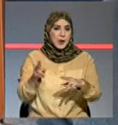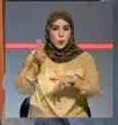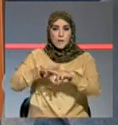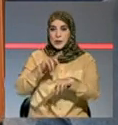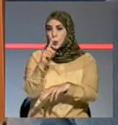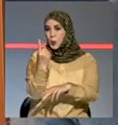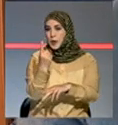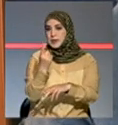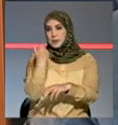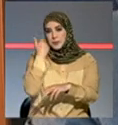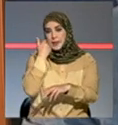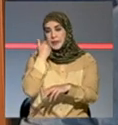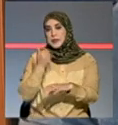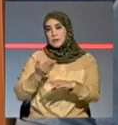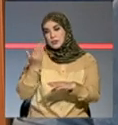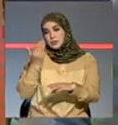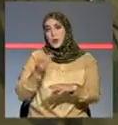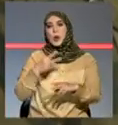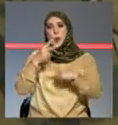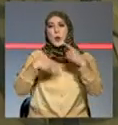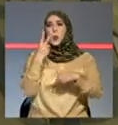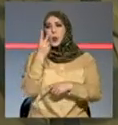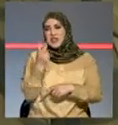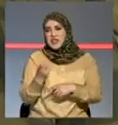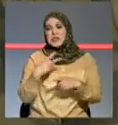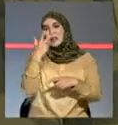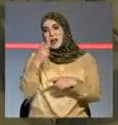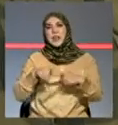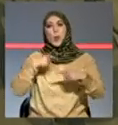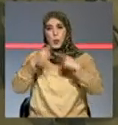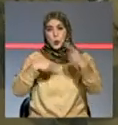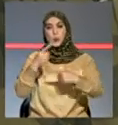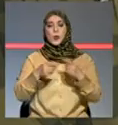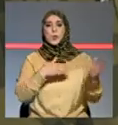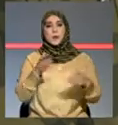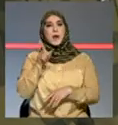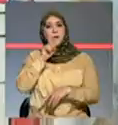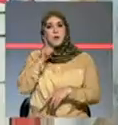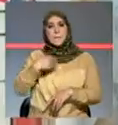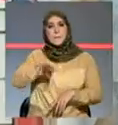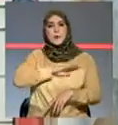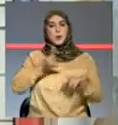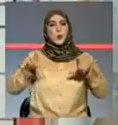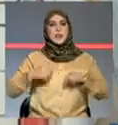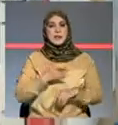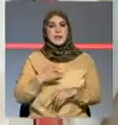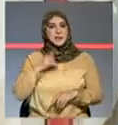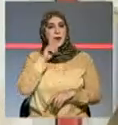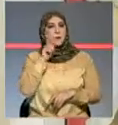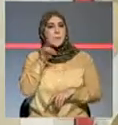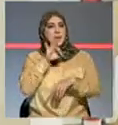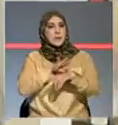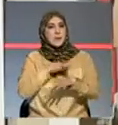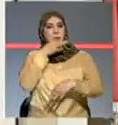واحدة لاثنين طلعنا حتى لثلاثة أربعة يوميا. المتحدثة الرسمية باسم اللجنة العلمية لمكافحة فيروس كورونا جليلة بن